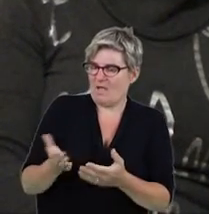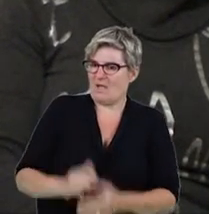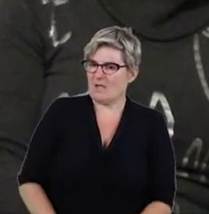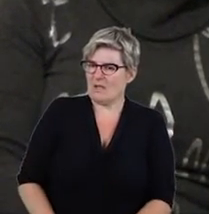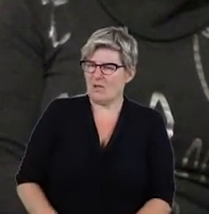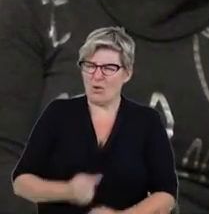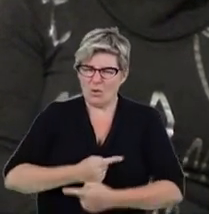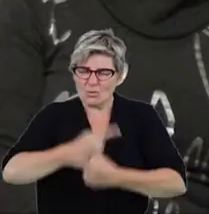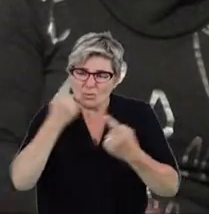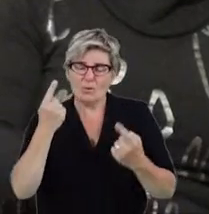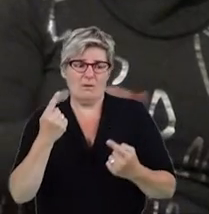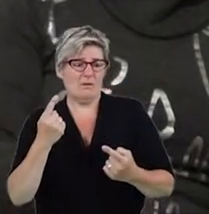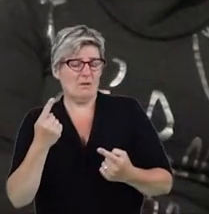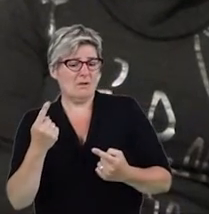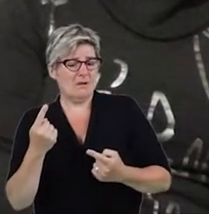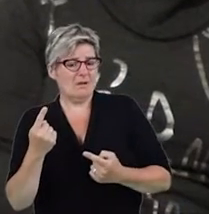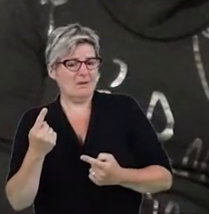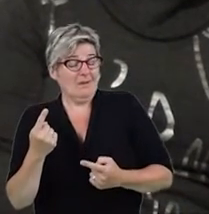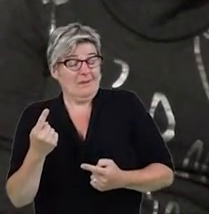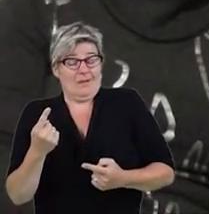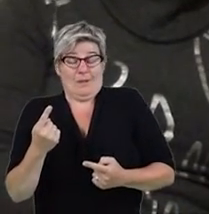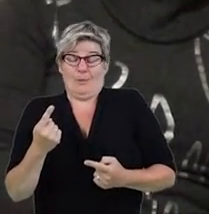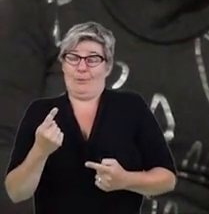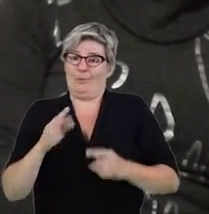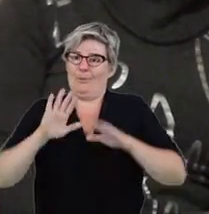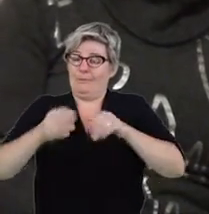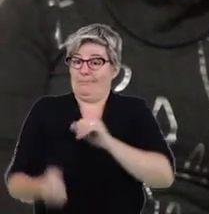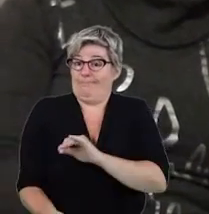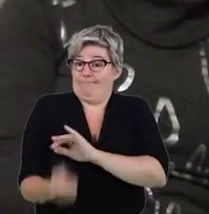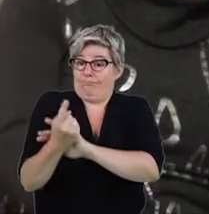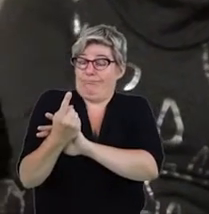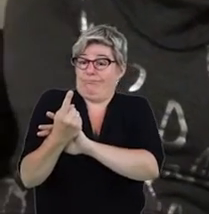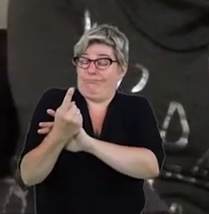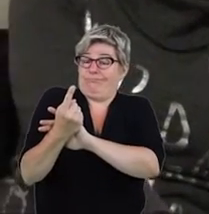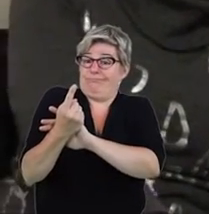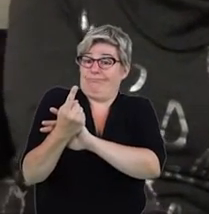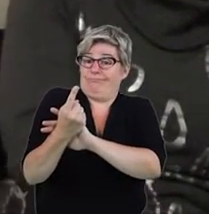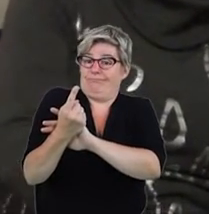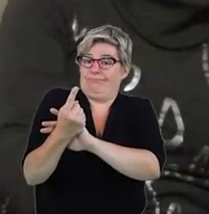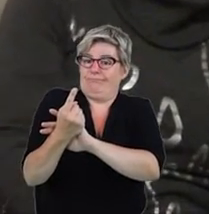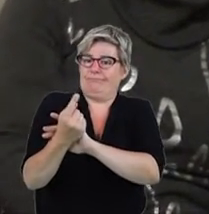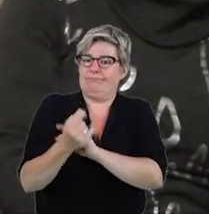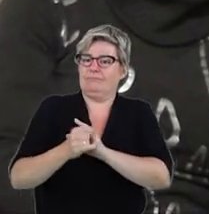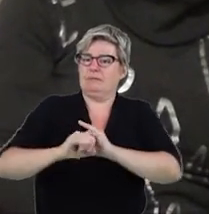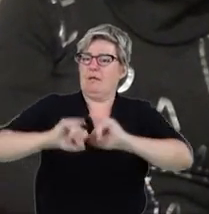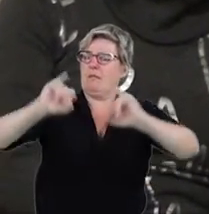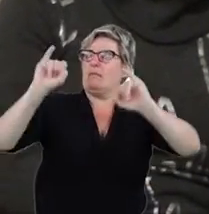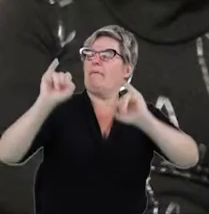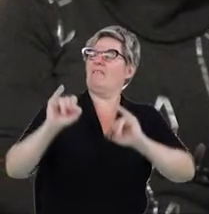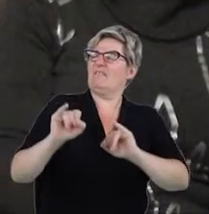pourrait faire ça. Puis là, tout d'un coup, ben, l'indépendance, ça s'est un petit peu trop développé.